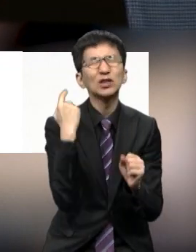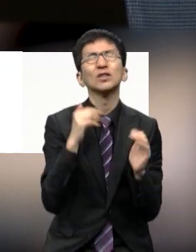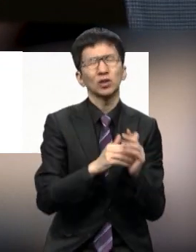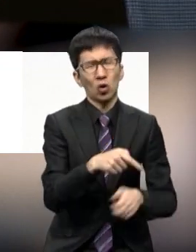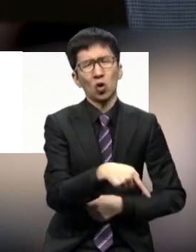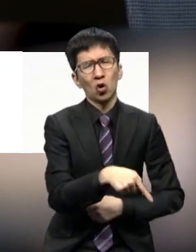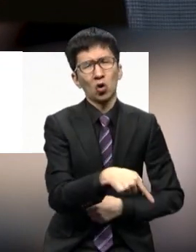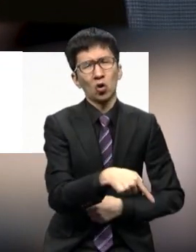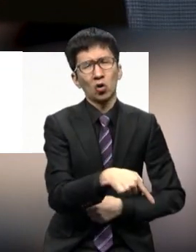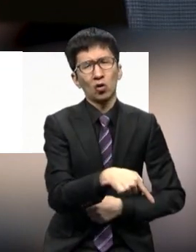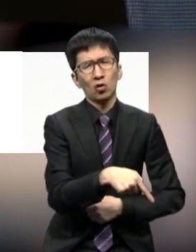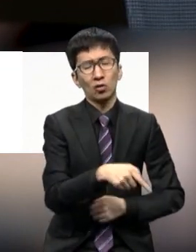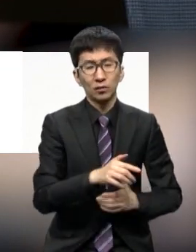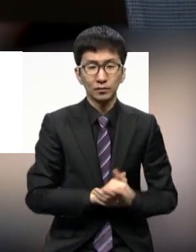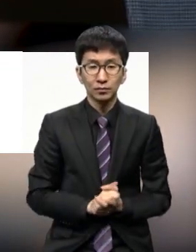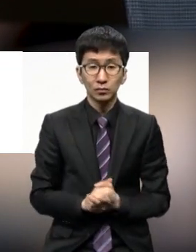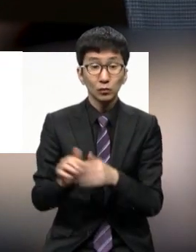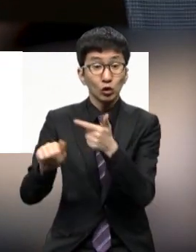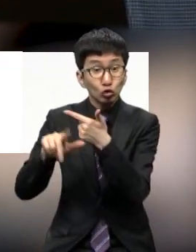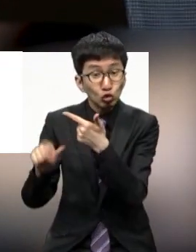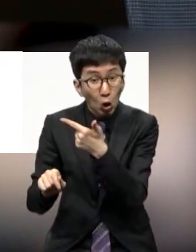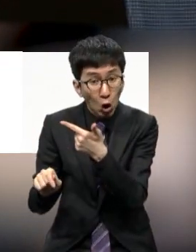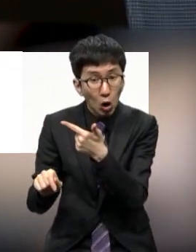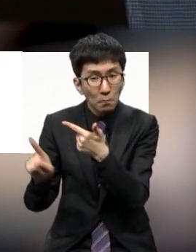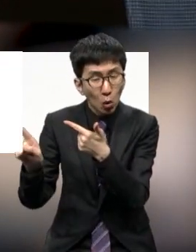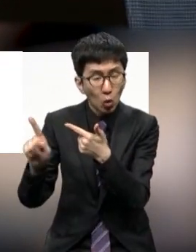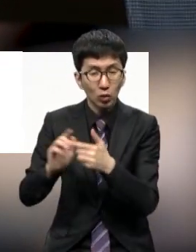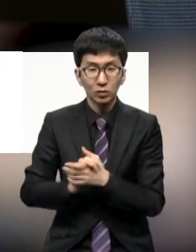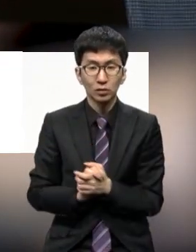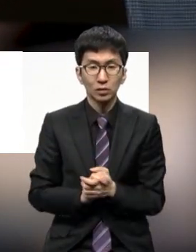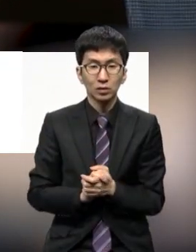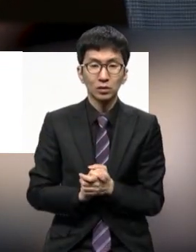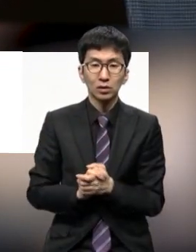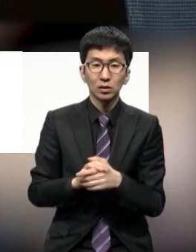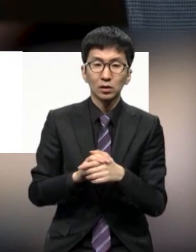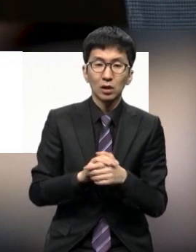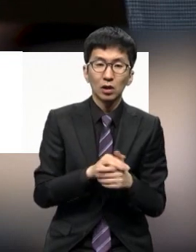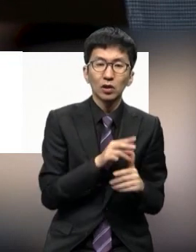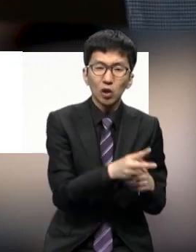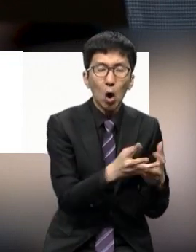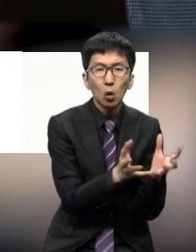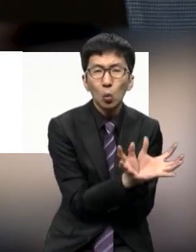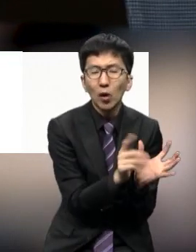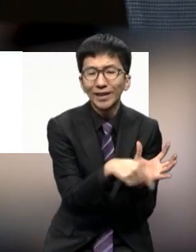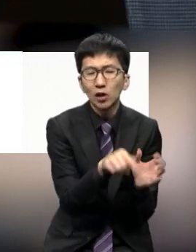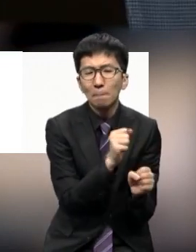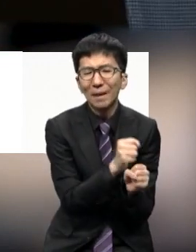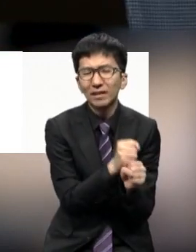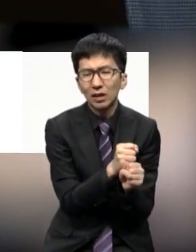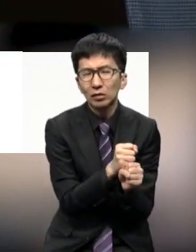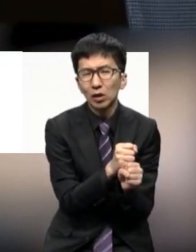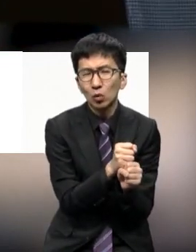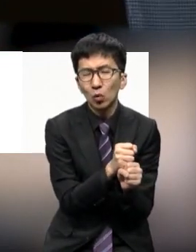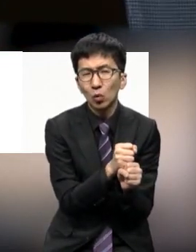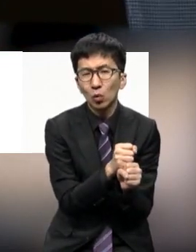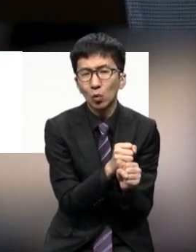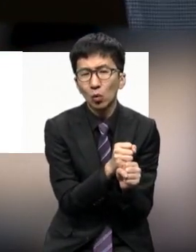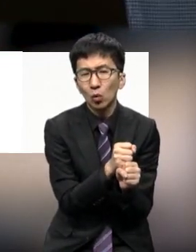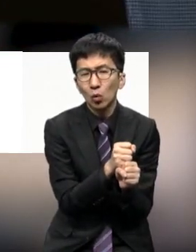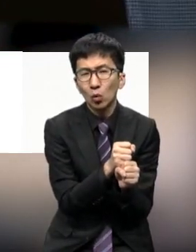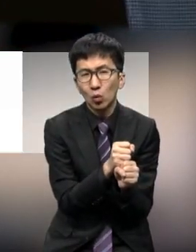들었어요 아 그 6월달에 만든 문건은 그냥 정치 여권에서 만든 것이다 라고 이제 애들러 4호